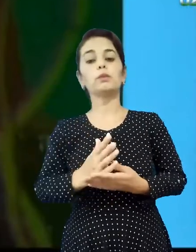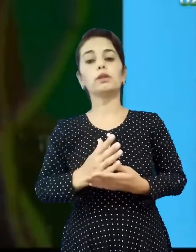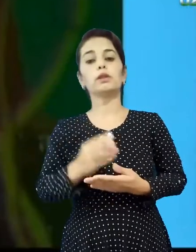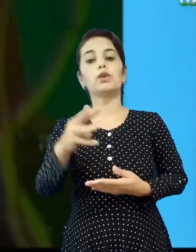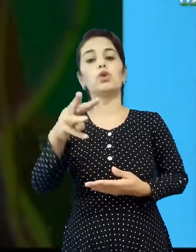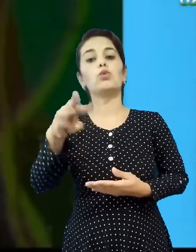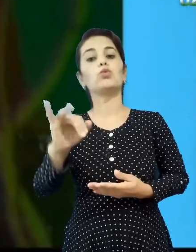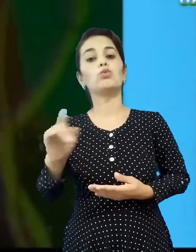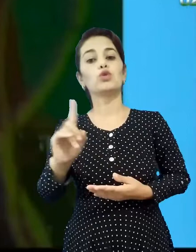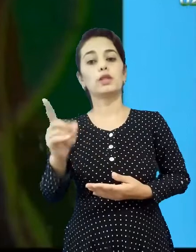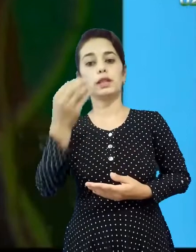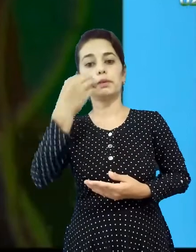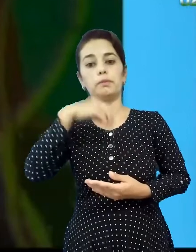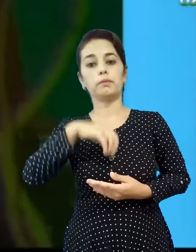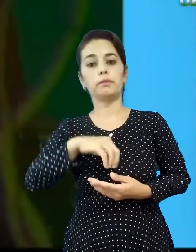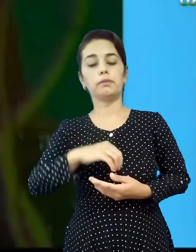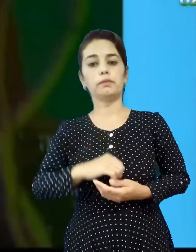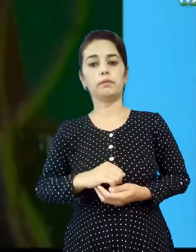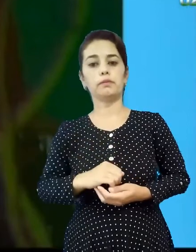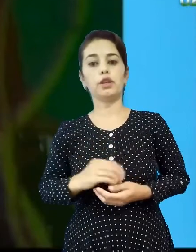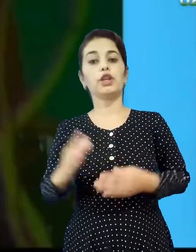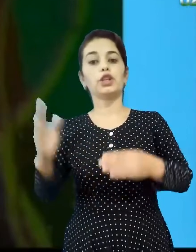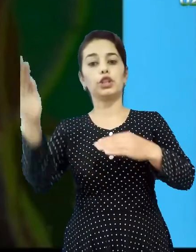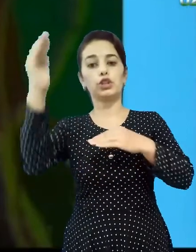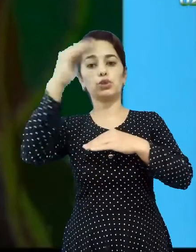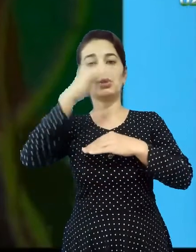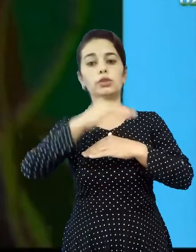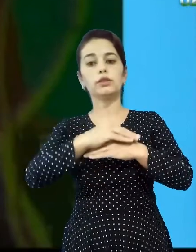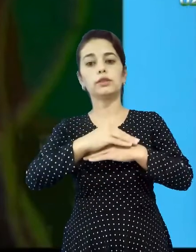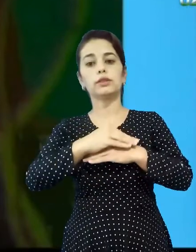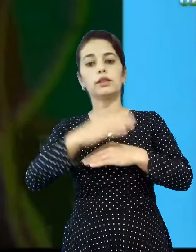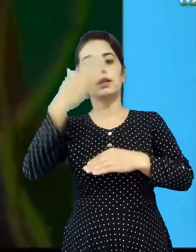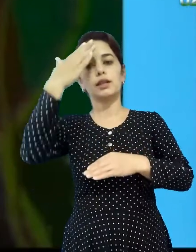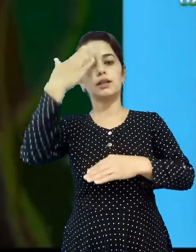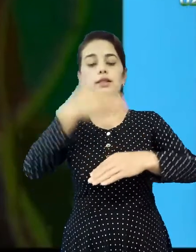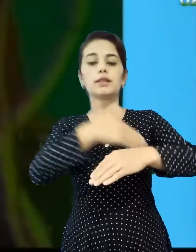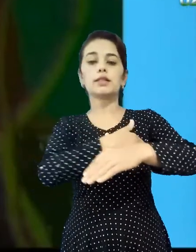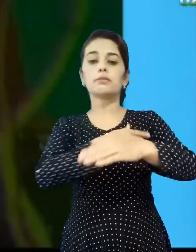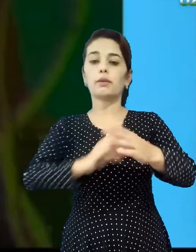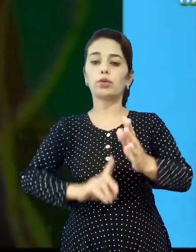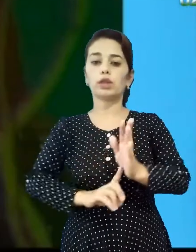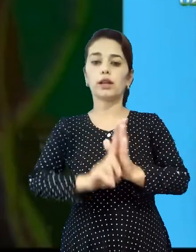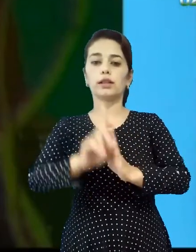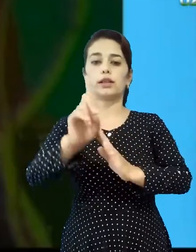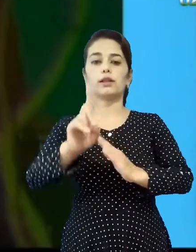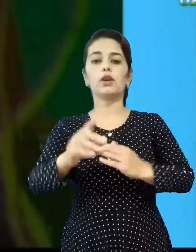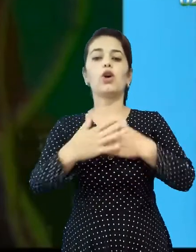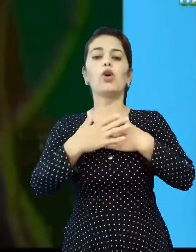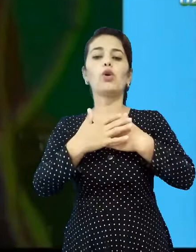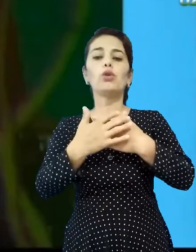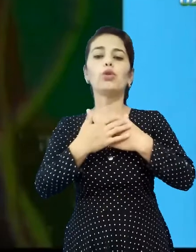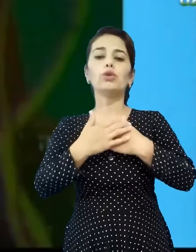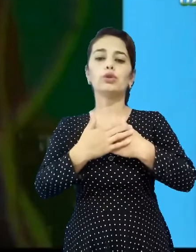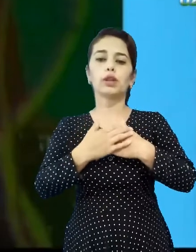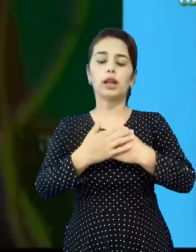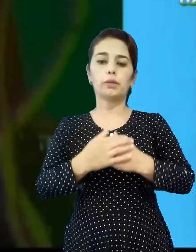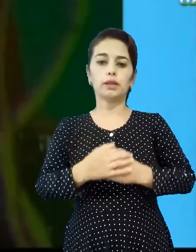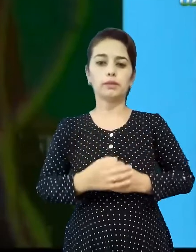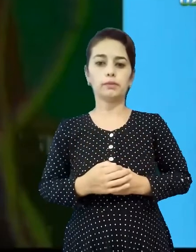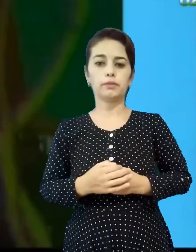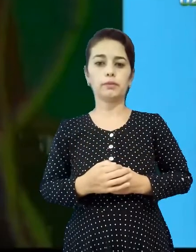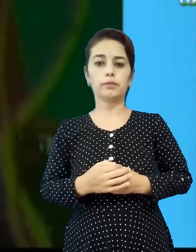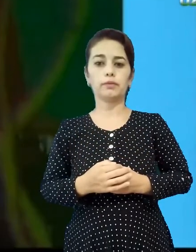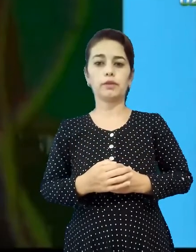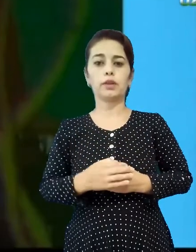Terlab turib muz yedim. Kechqurun isitmam ko'tarildi. Qo'q-qo'q